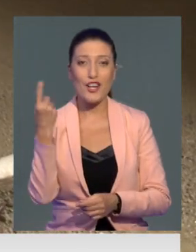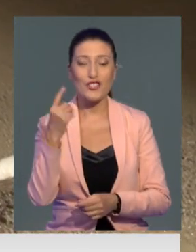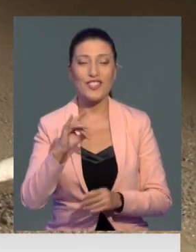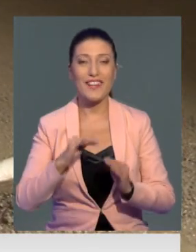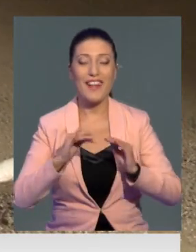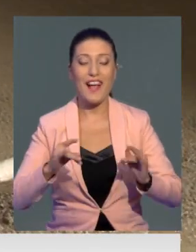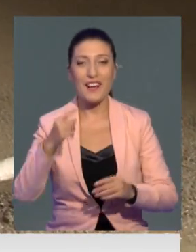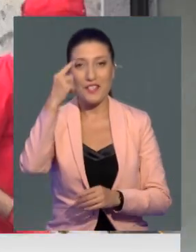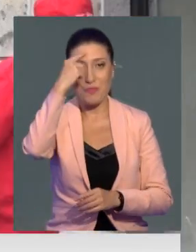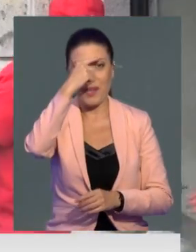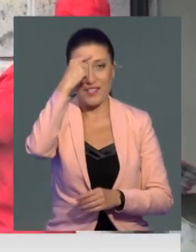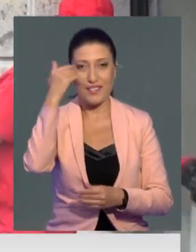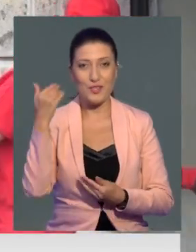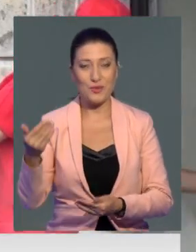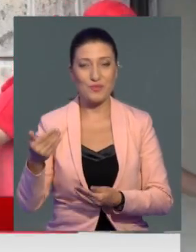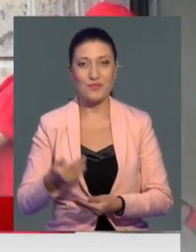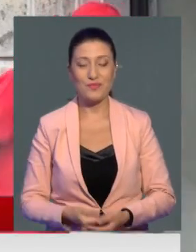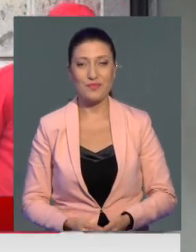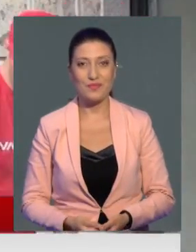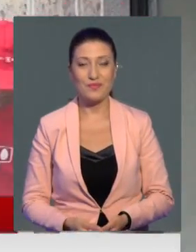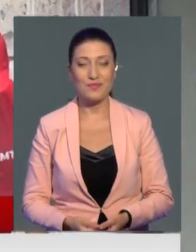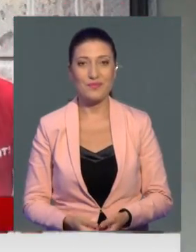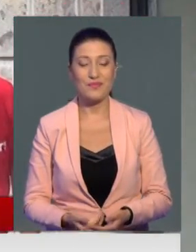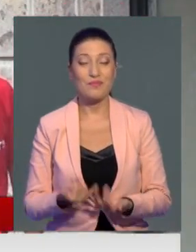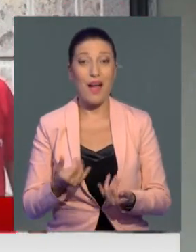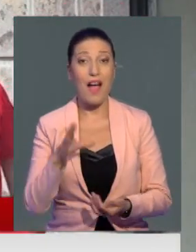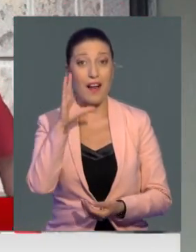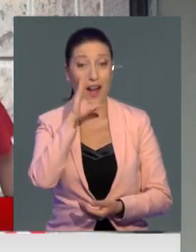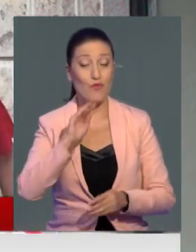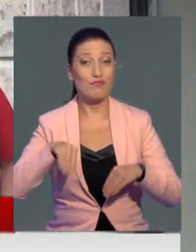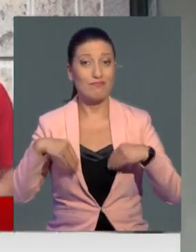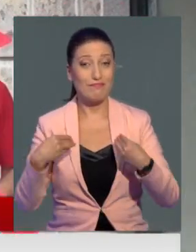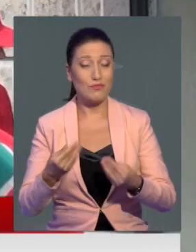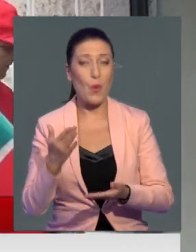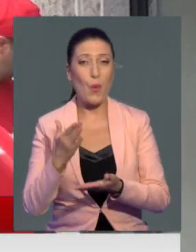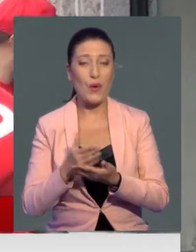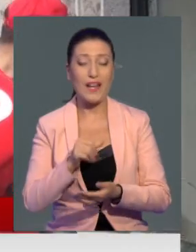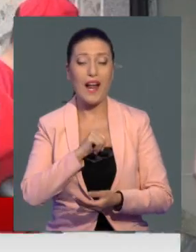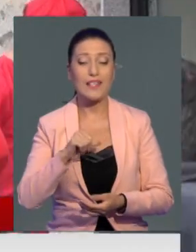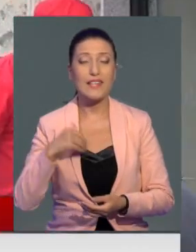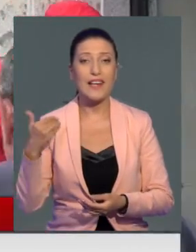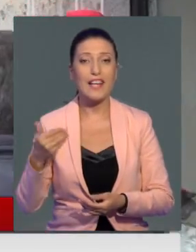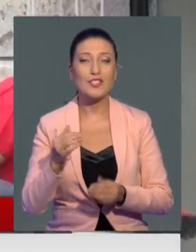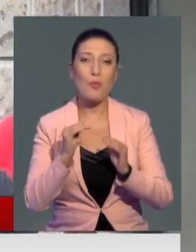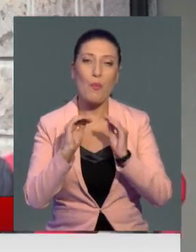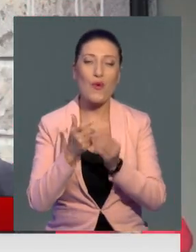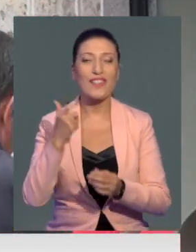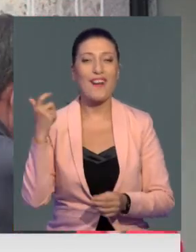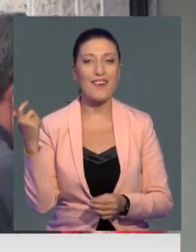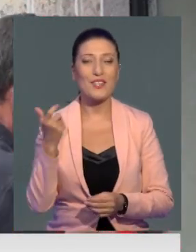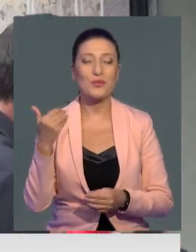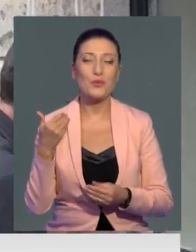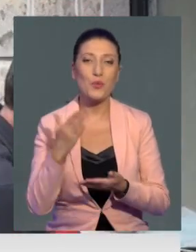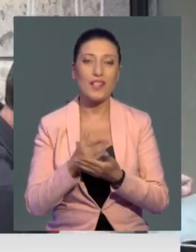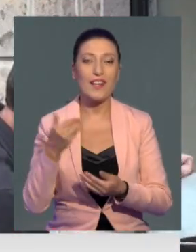մկրտելու։ Հիմա ոնց որ հնարավորություն ստեղծվեց իրենց համար, ունենան իրենց փոքր կանգախություն, այսպես ասած, ունենալ իրենց